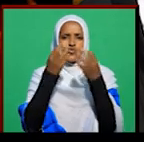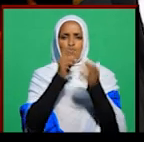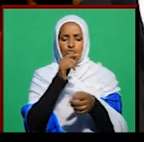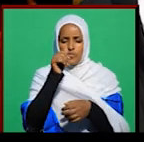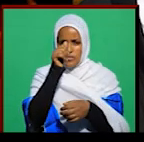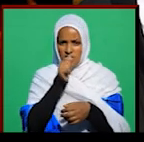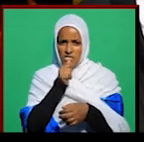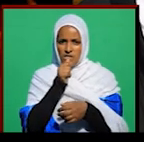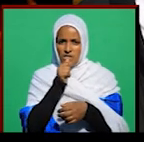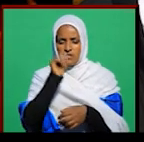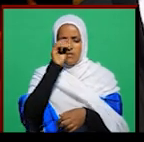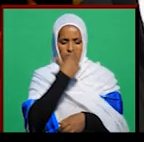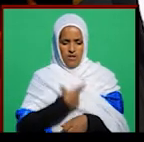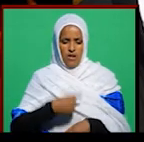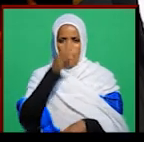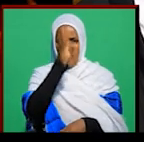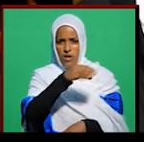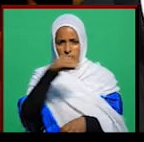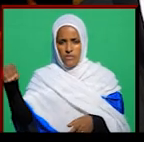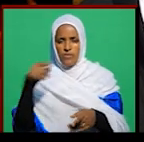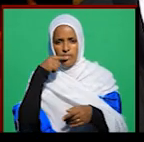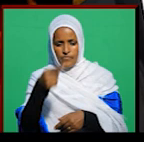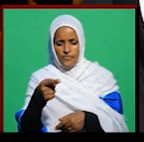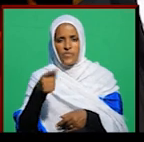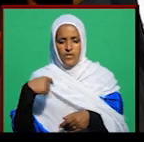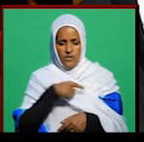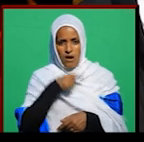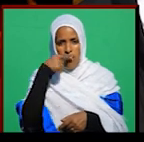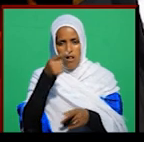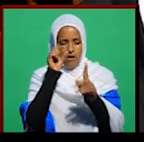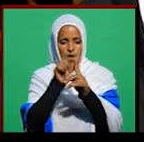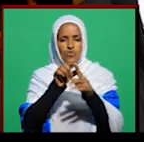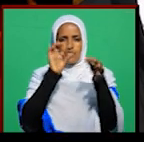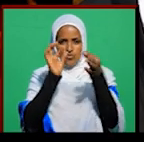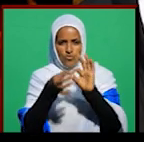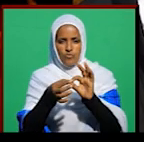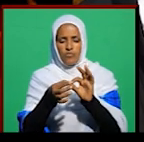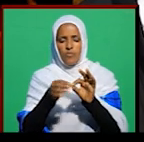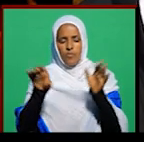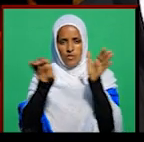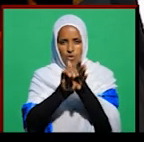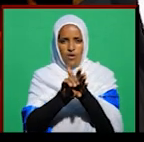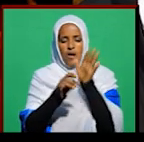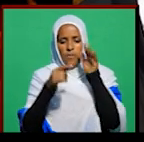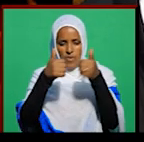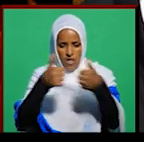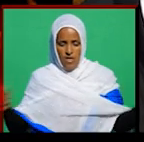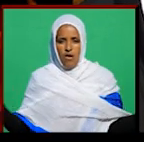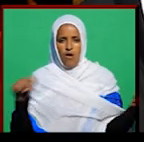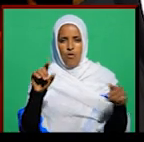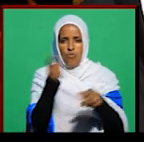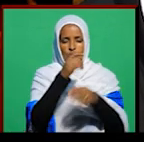ብዙ ምስጢር ተነግሮለታል ለማተብ። ማተብ እንዳልነው የቃሉ ትርጉም ምልክት፣ መታወቂያ፣ መለያ እንደመሆኑ